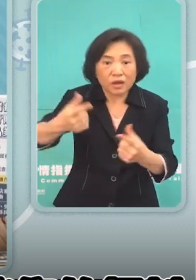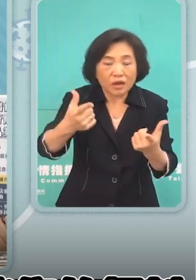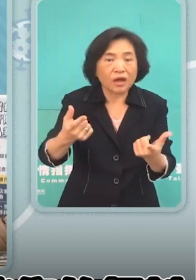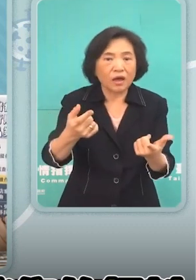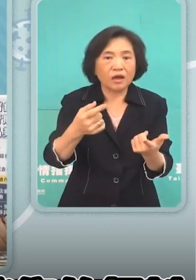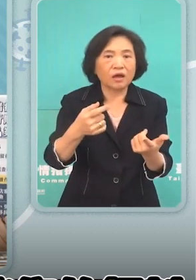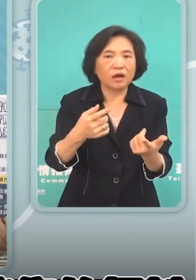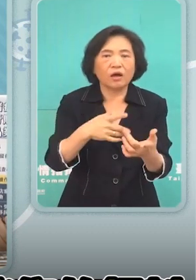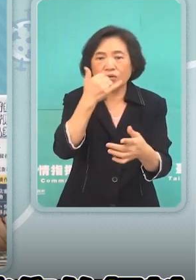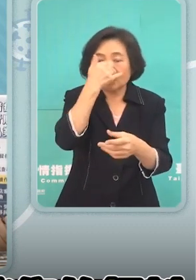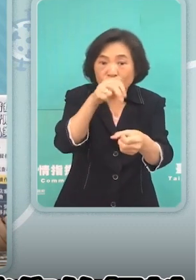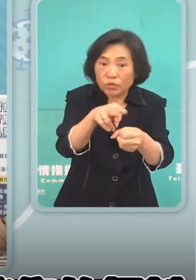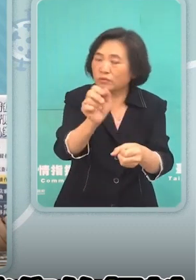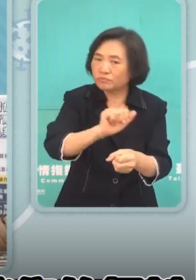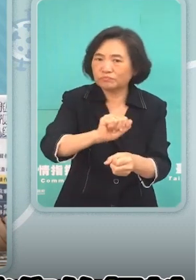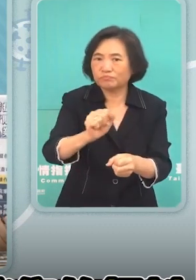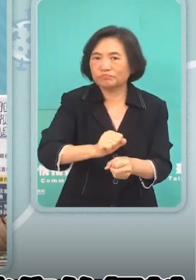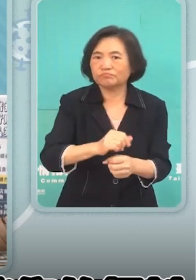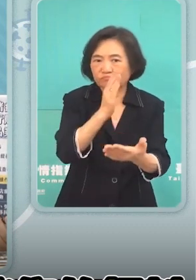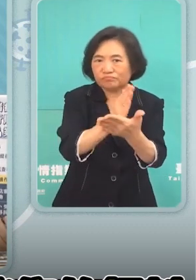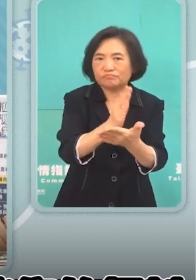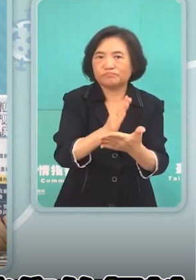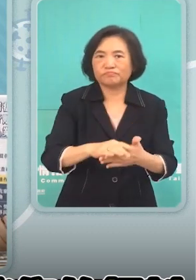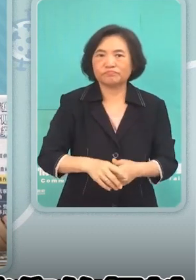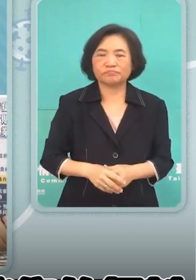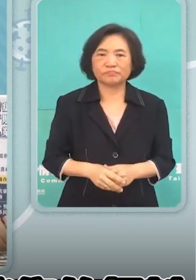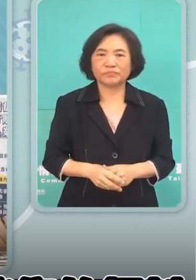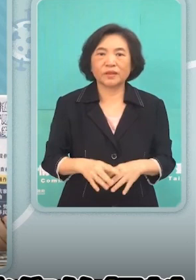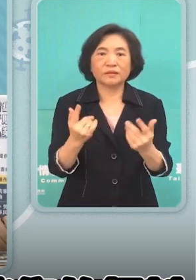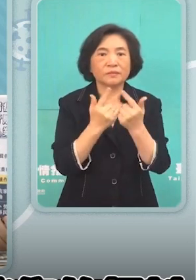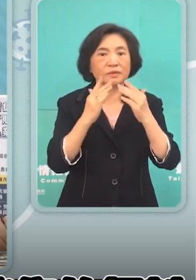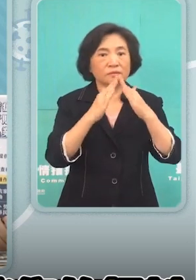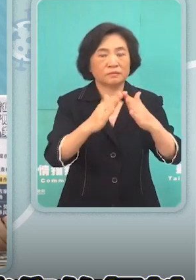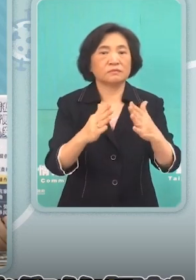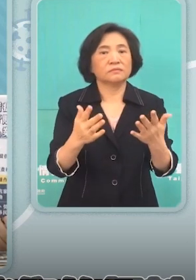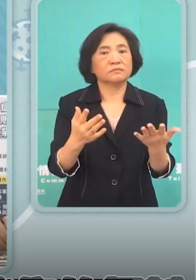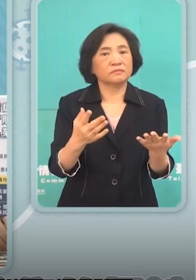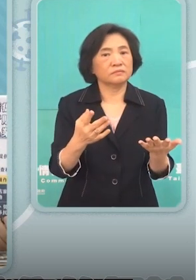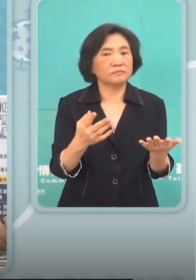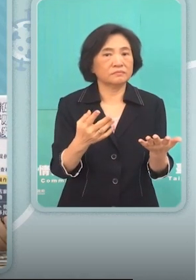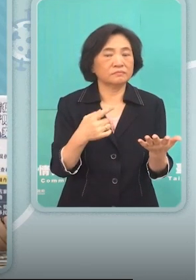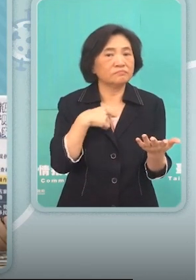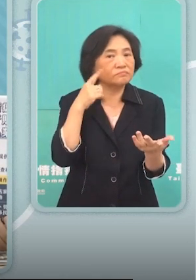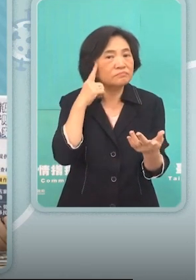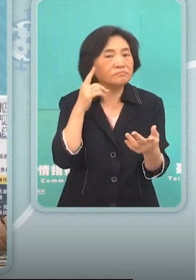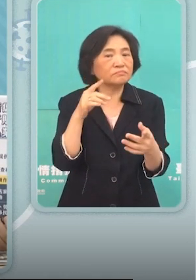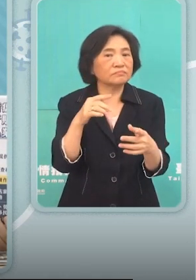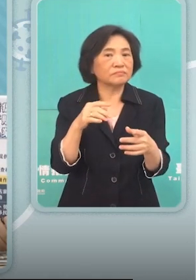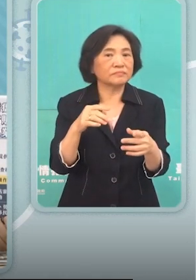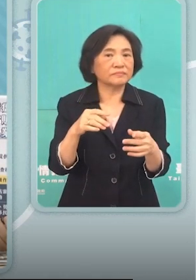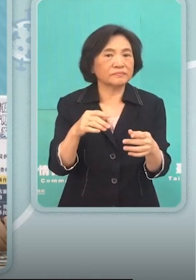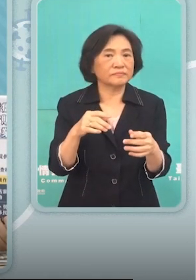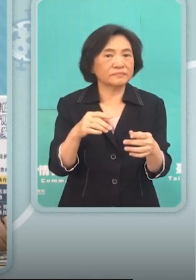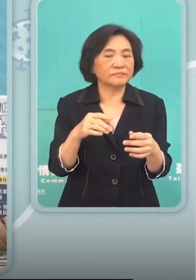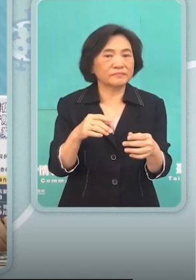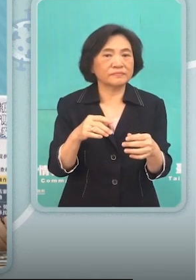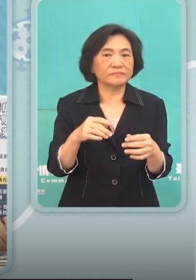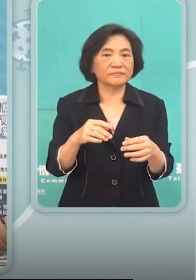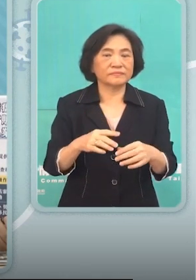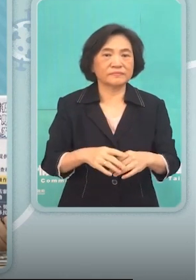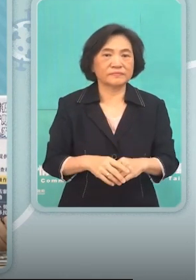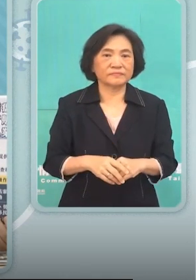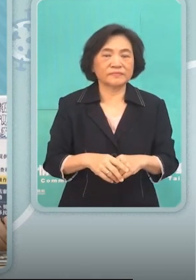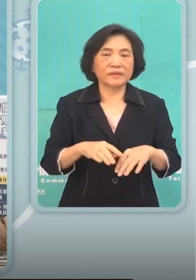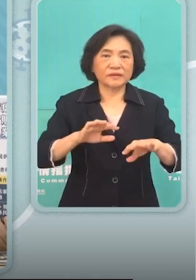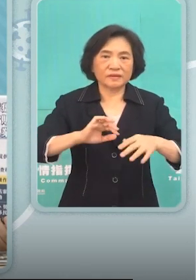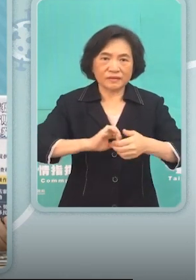假喷的，那个就不能使用。那台北市当然去先把去都要卫生局有去